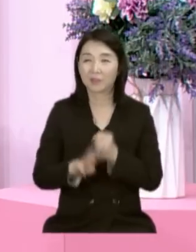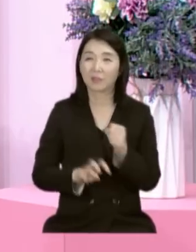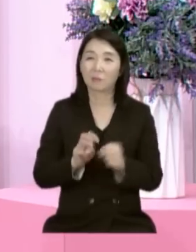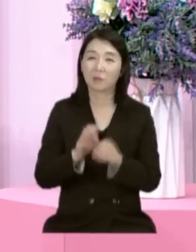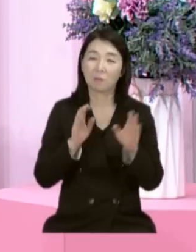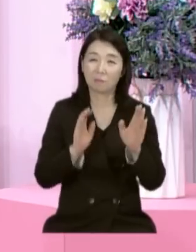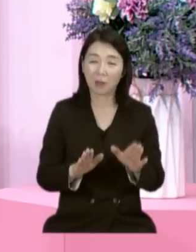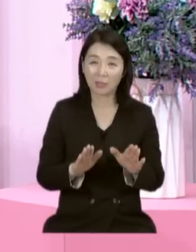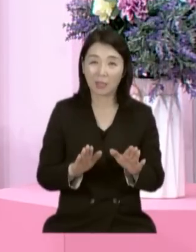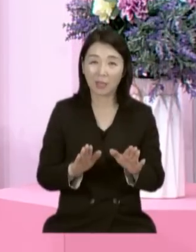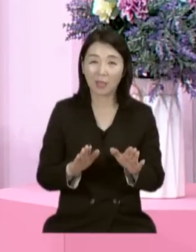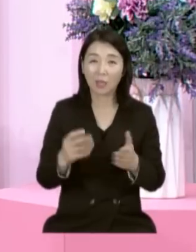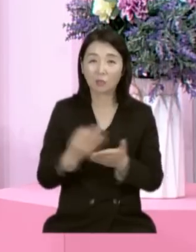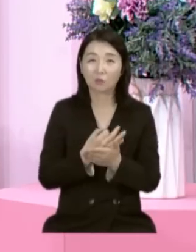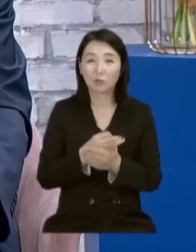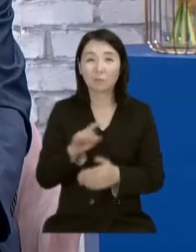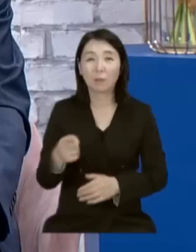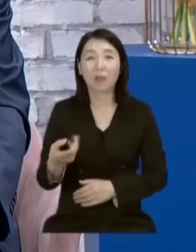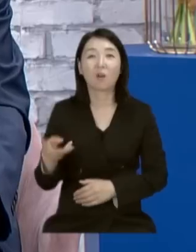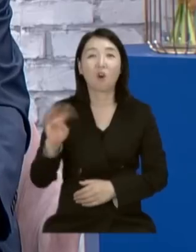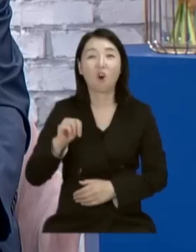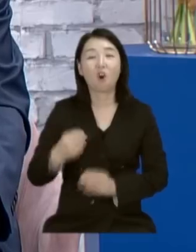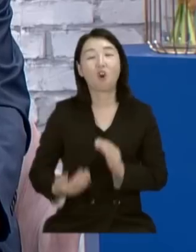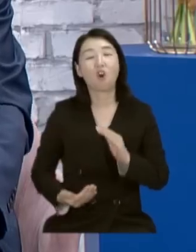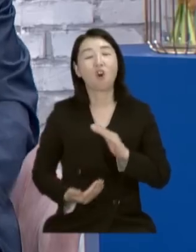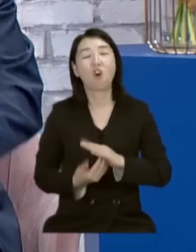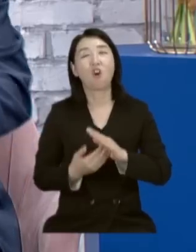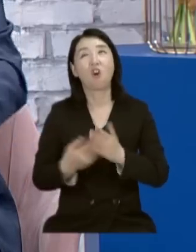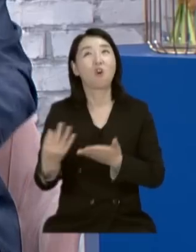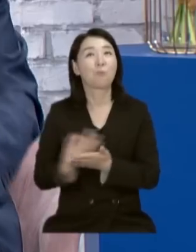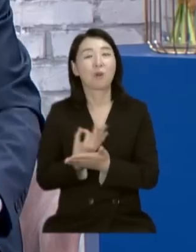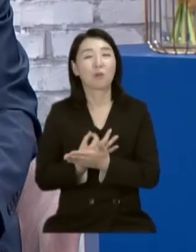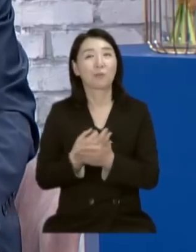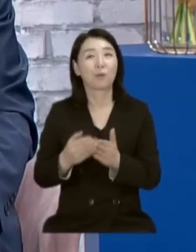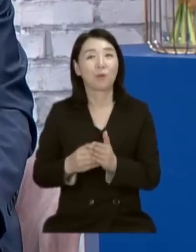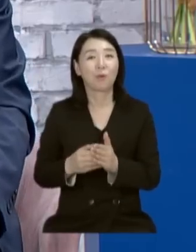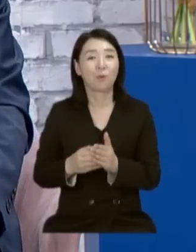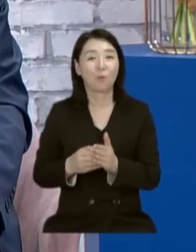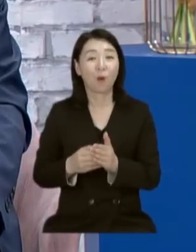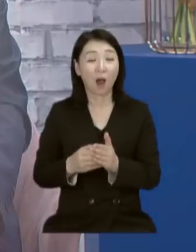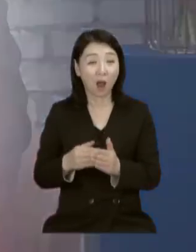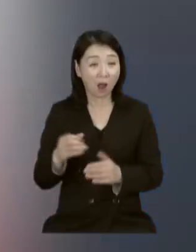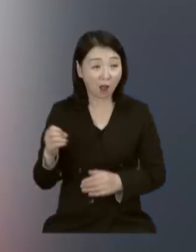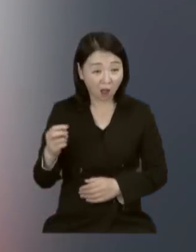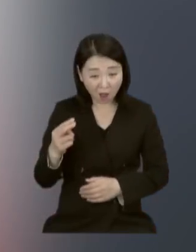3년 만에 100억을 이렇게 달성을 하고 아니 맨땅에 헤딩부터 한 거 아니에요?